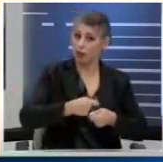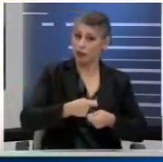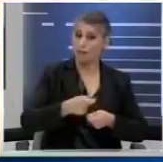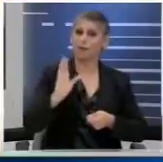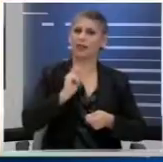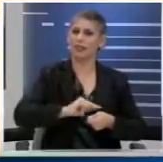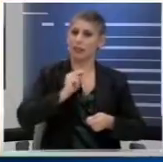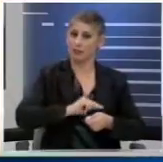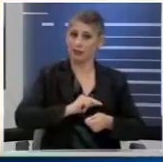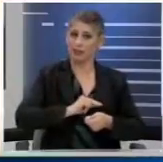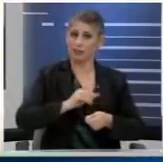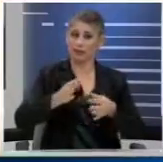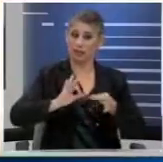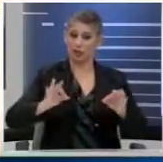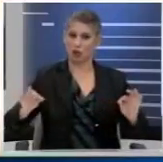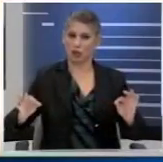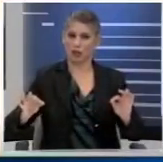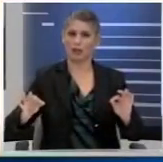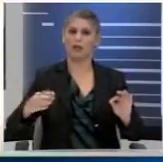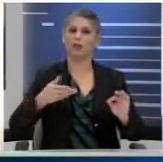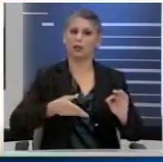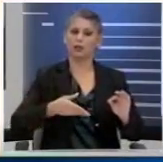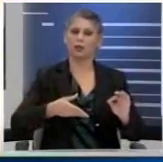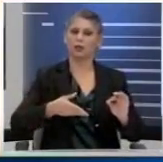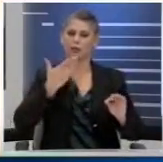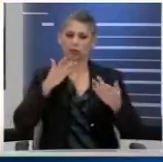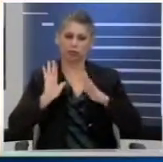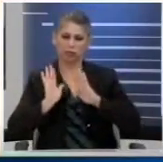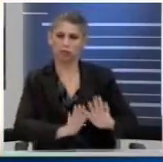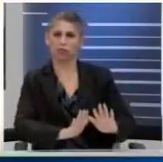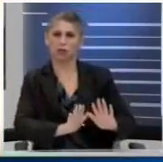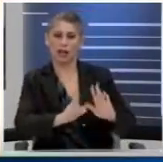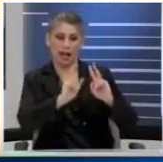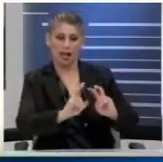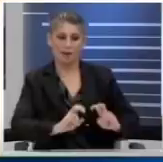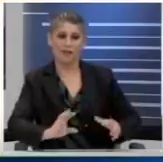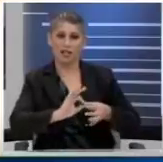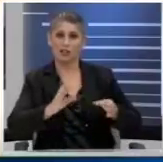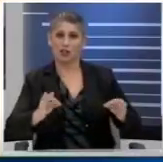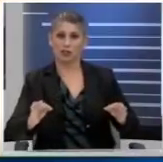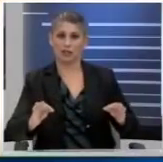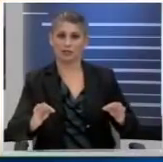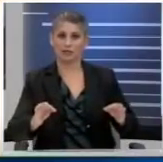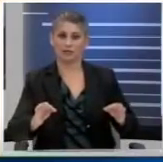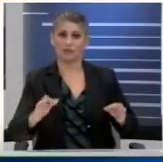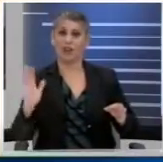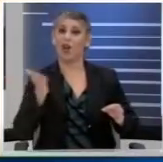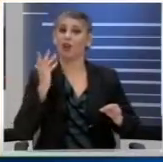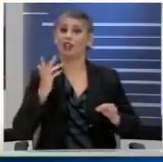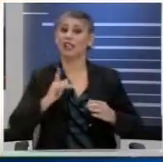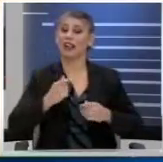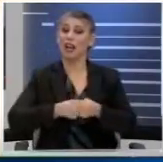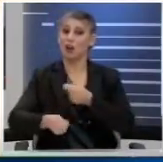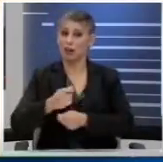δεν είναι επικερδές να ασχολείσαι με την ιστορία, τότε να εγκαταλείψουμε την έρευνα της ιστορίας. Όταν η